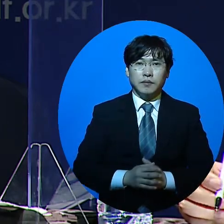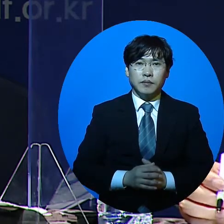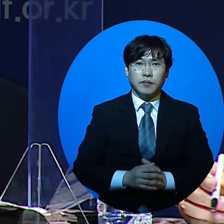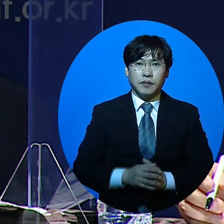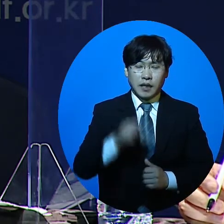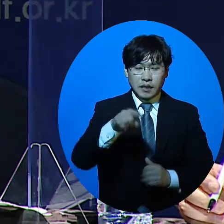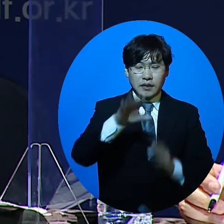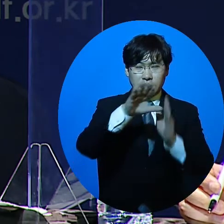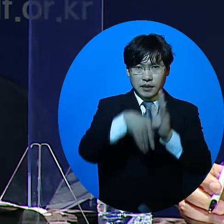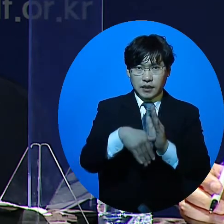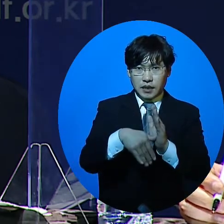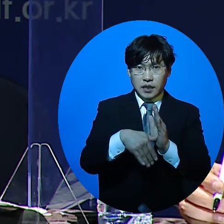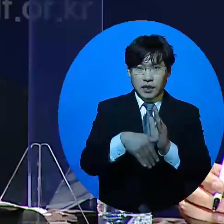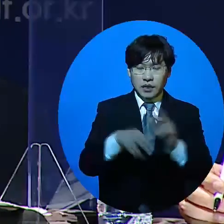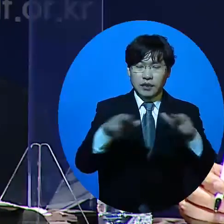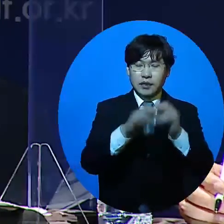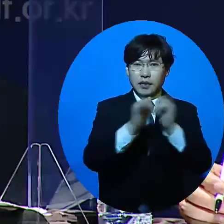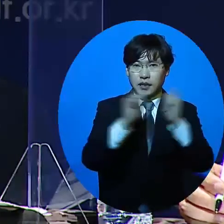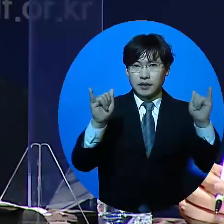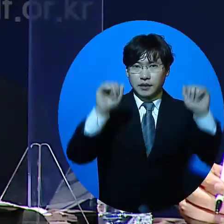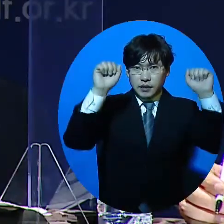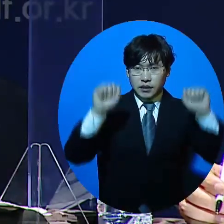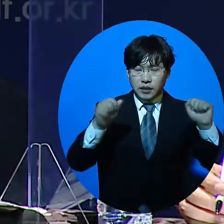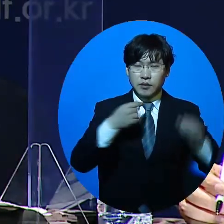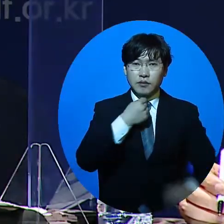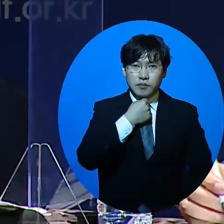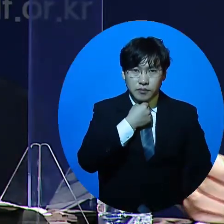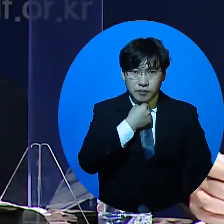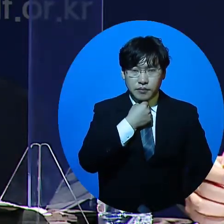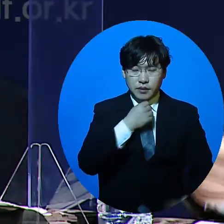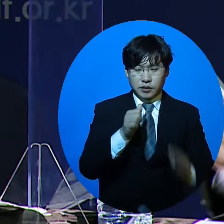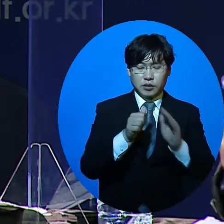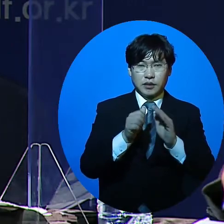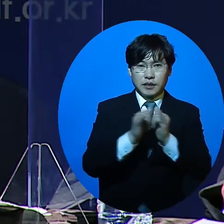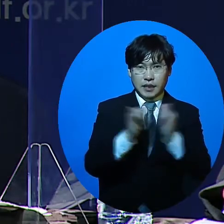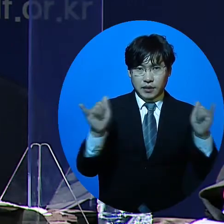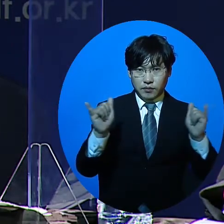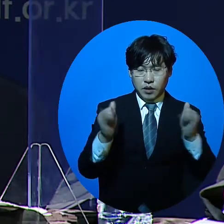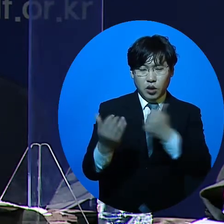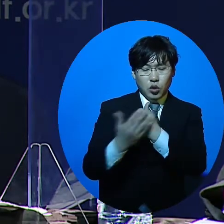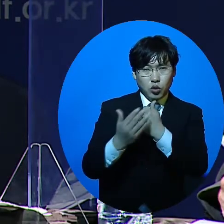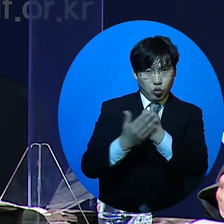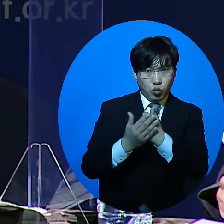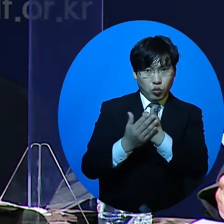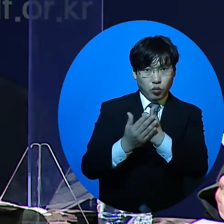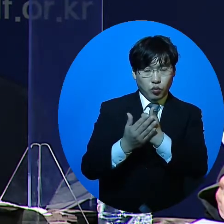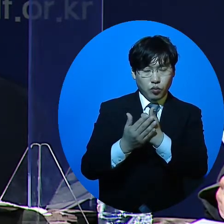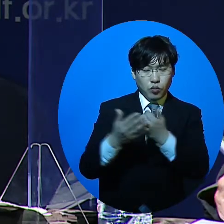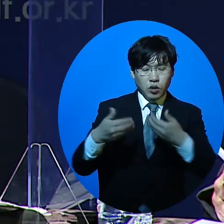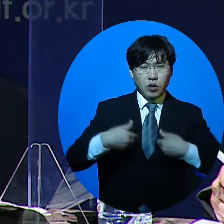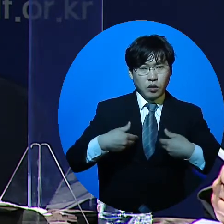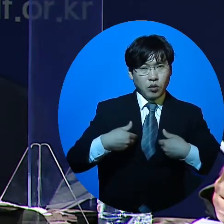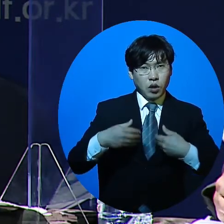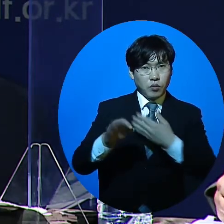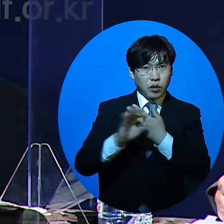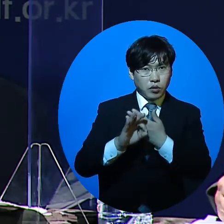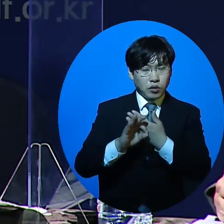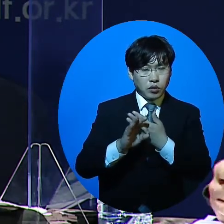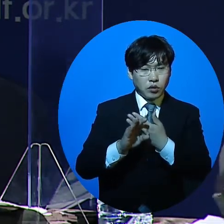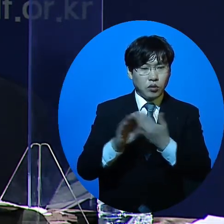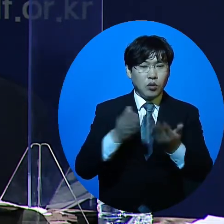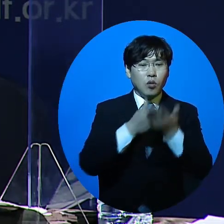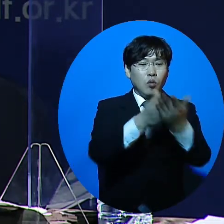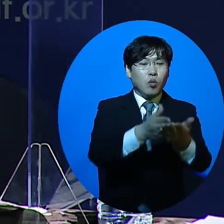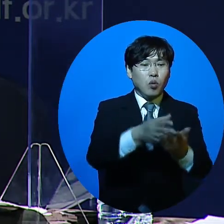이때 장애인 체육을 하고자 하면서 뭔가 도움이 필요할 때 막말로 도움을